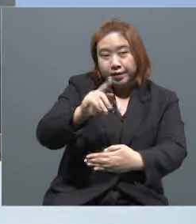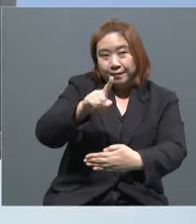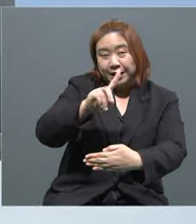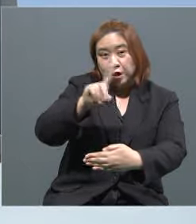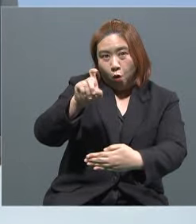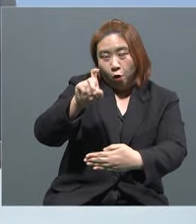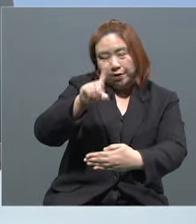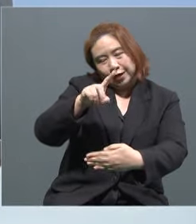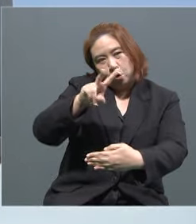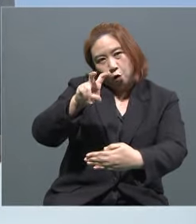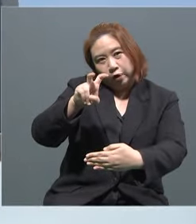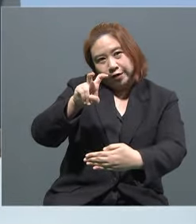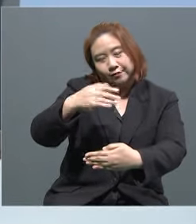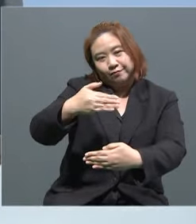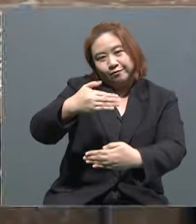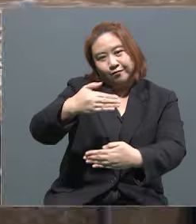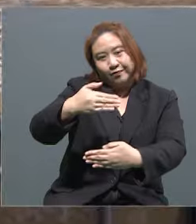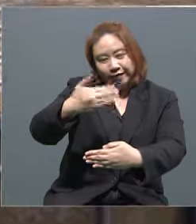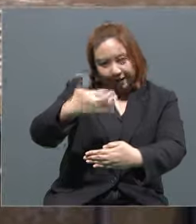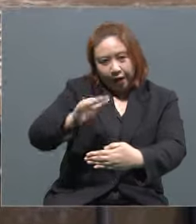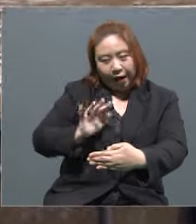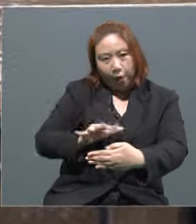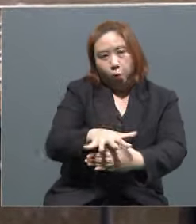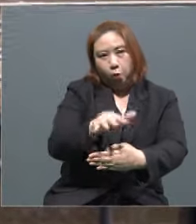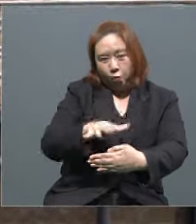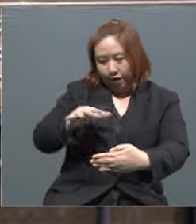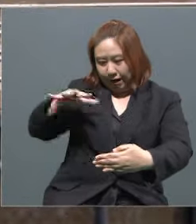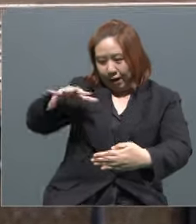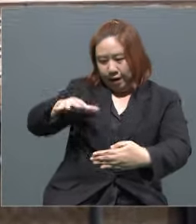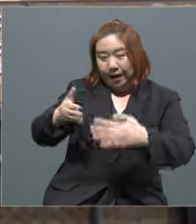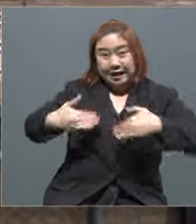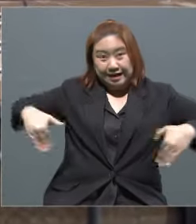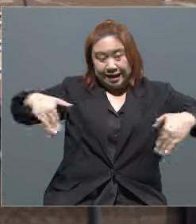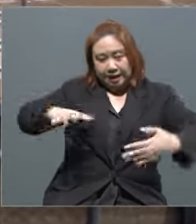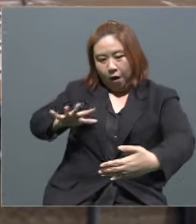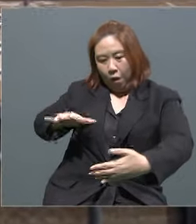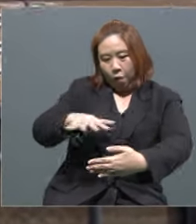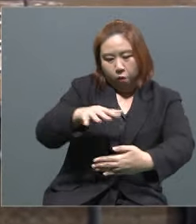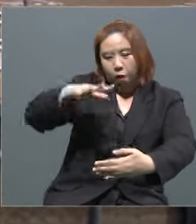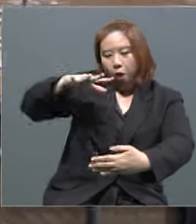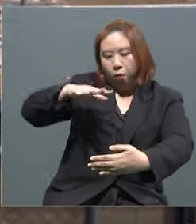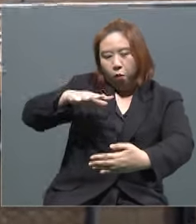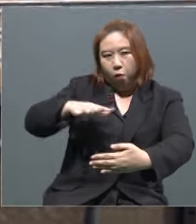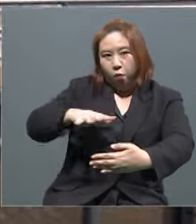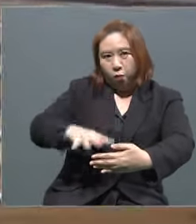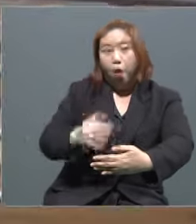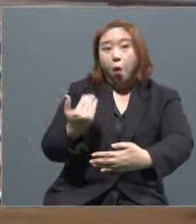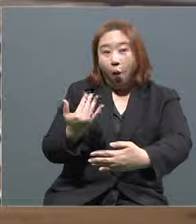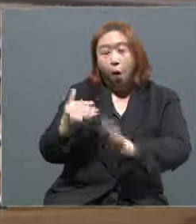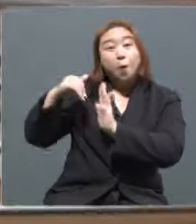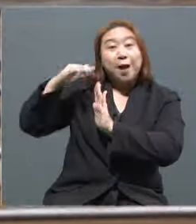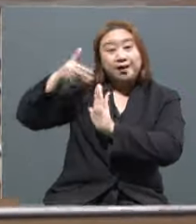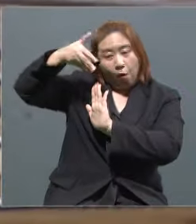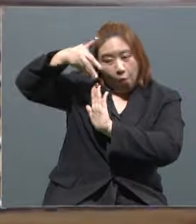ง 1,200 ลูกบาศก์เมตรต่อวินาทีระบายน้ำออกเพื่อจะได้พร่องน้ำไว้เตรียมพื้นที่รองรับมวลน้ำจากน้ำเหนือที่จะไหลลงม